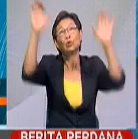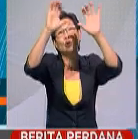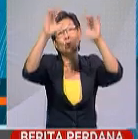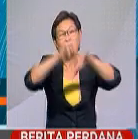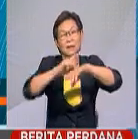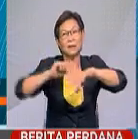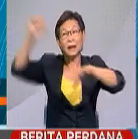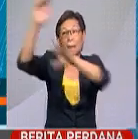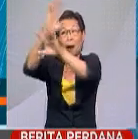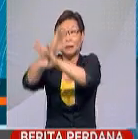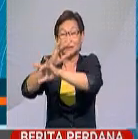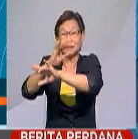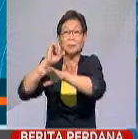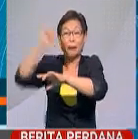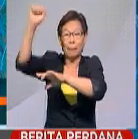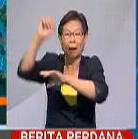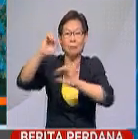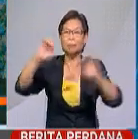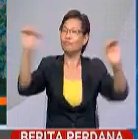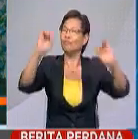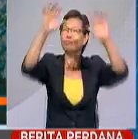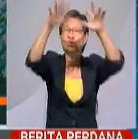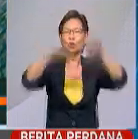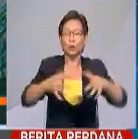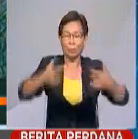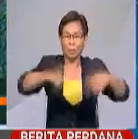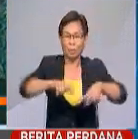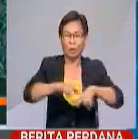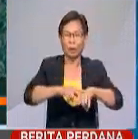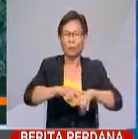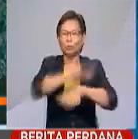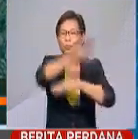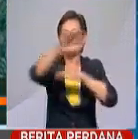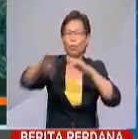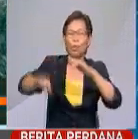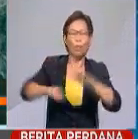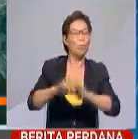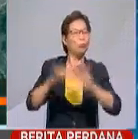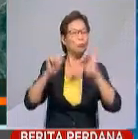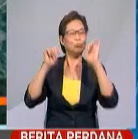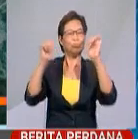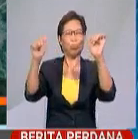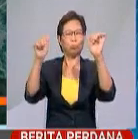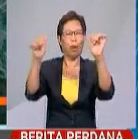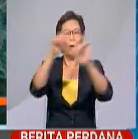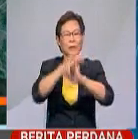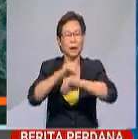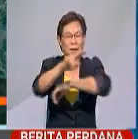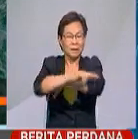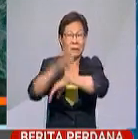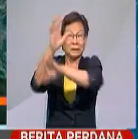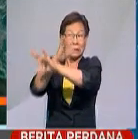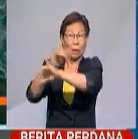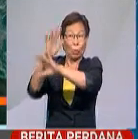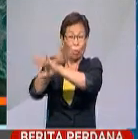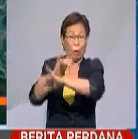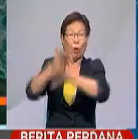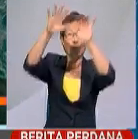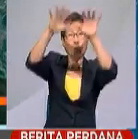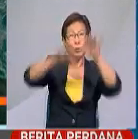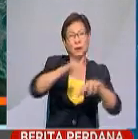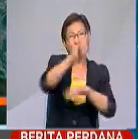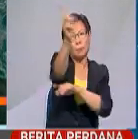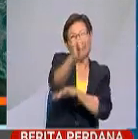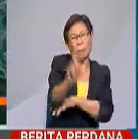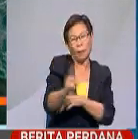di negeri Sabah, alhamdulillah, walaupun sekini tiada hujan yang berlaku, di hampir kesemua dalam keadaan yang agak baik. Manakala di negeri Sarawak pula, hujan